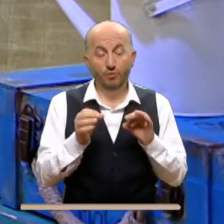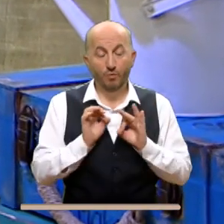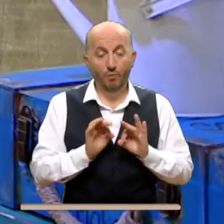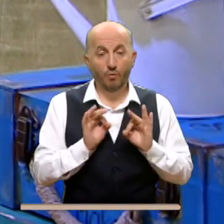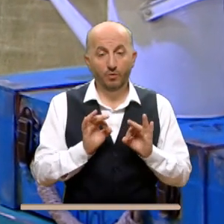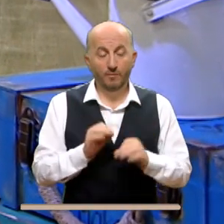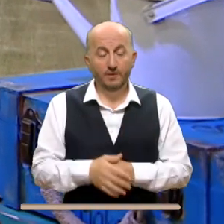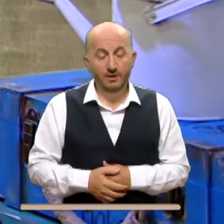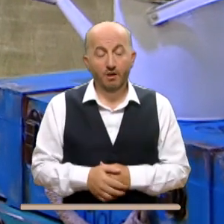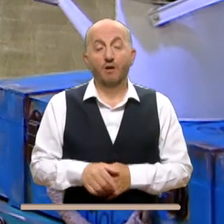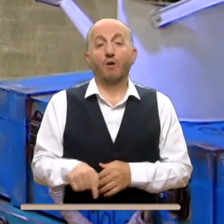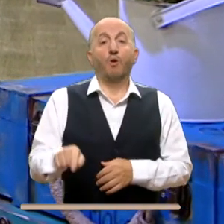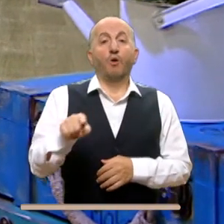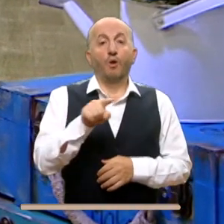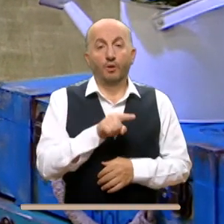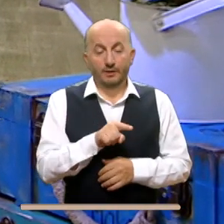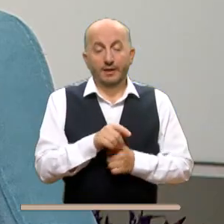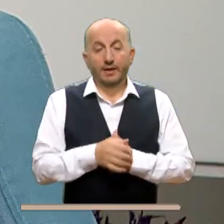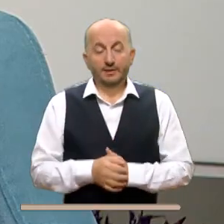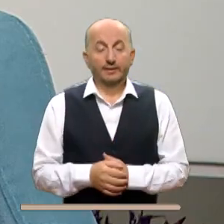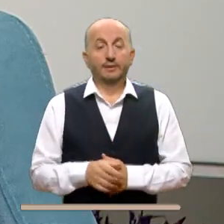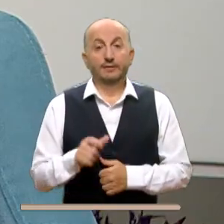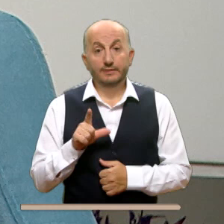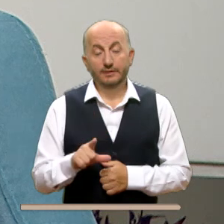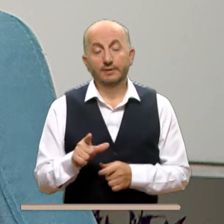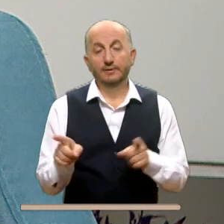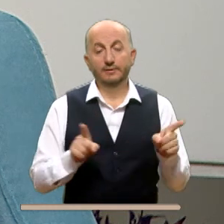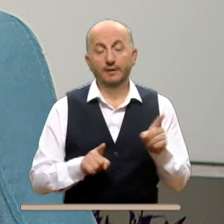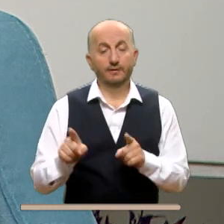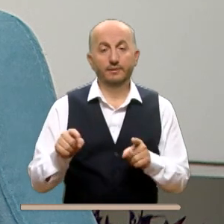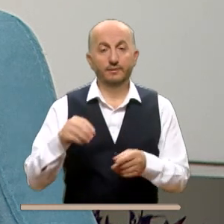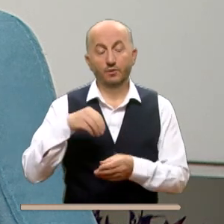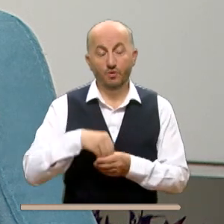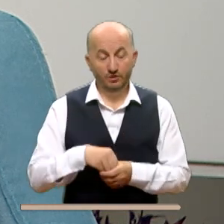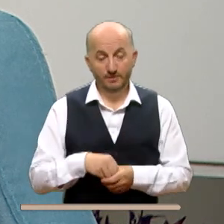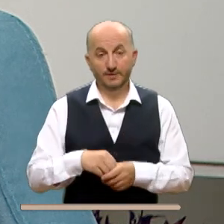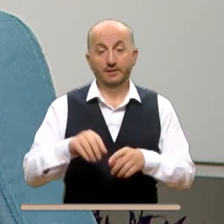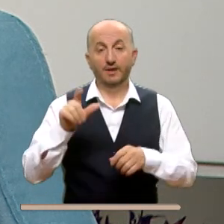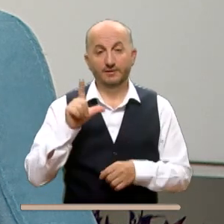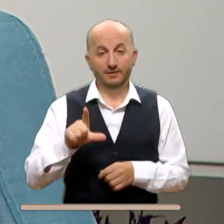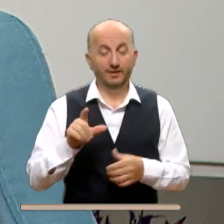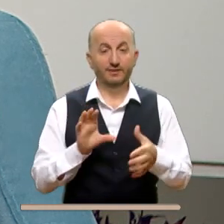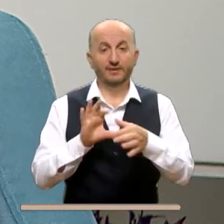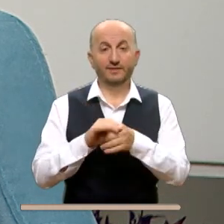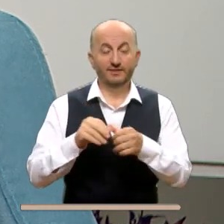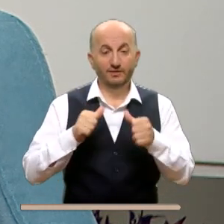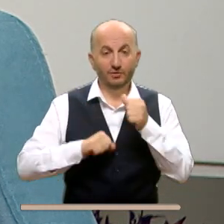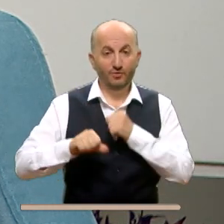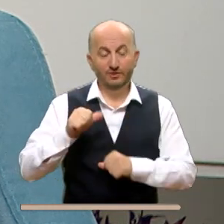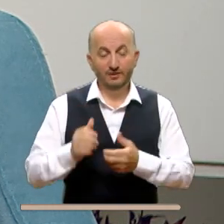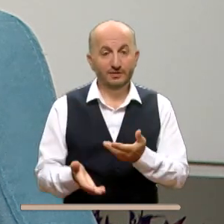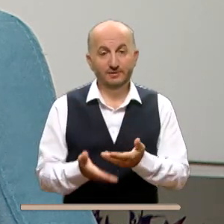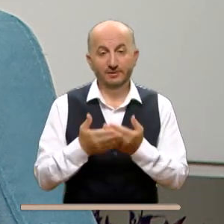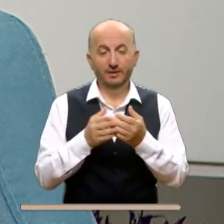arz ediyor. Onlar gerek internet ortamından, gerek ilgili üniversitelerin sağladığı